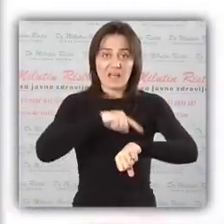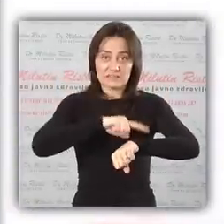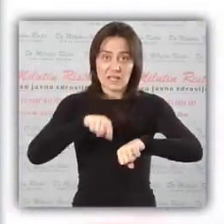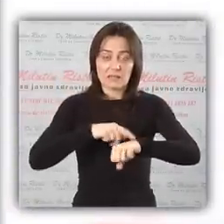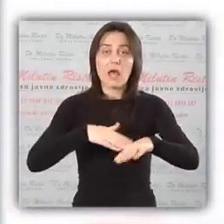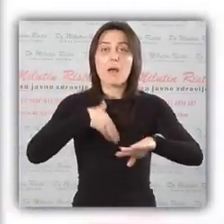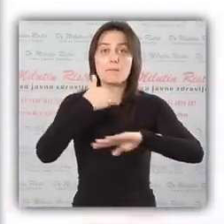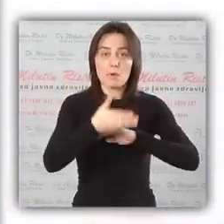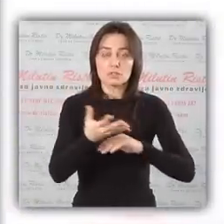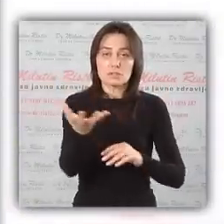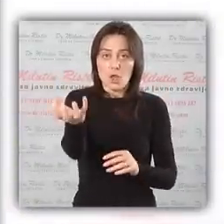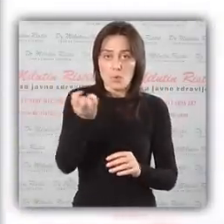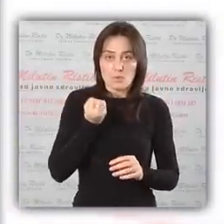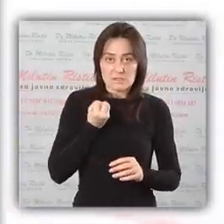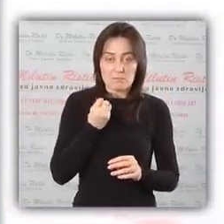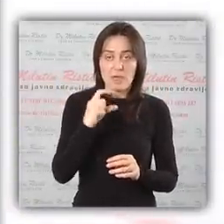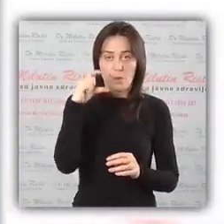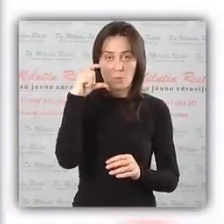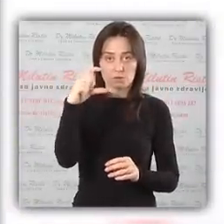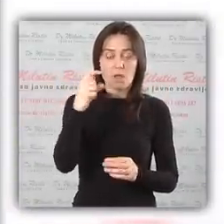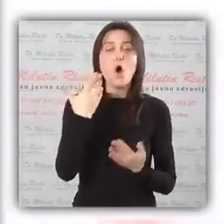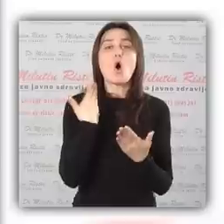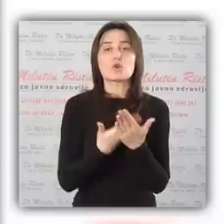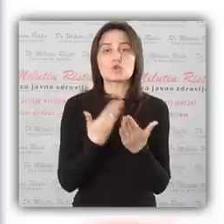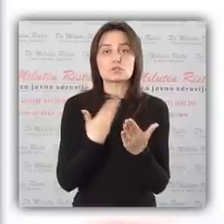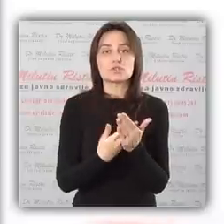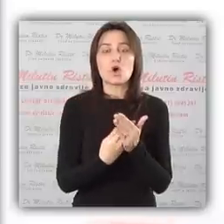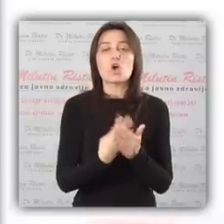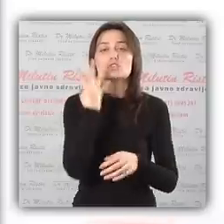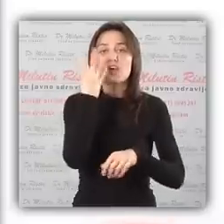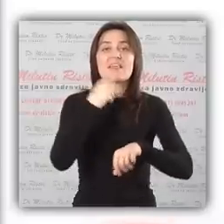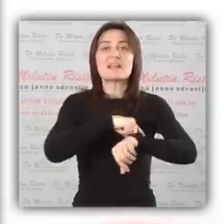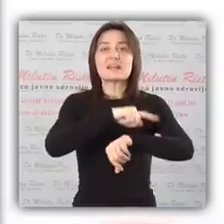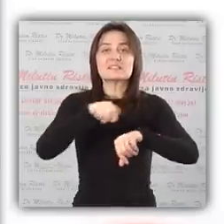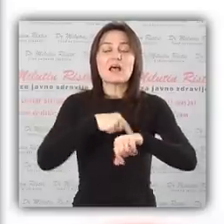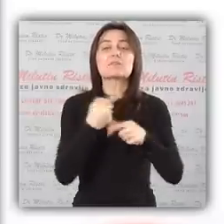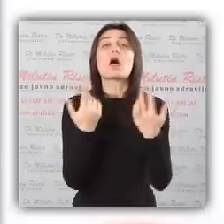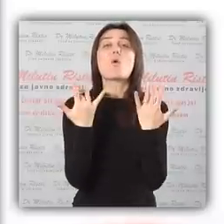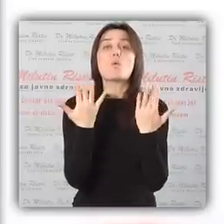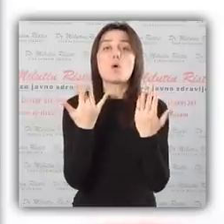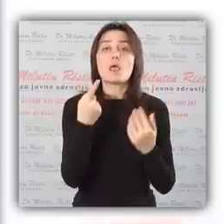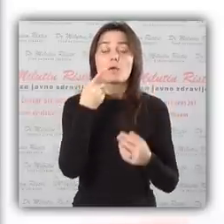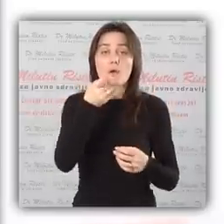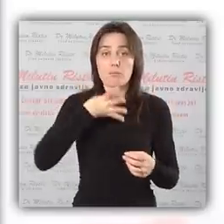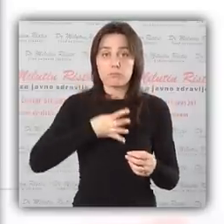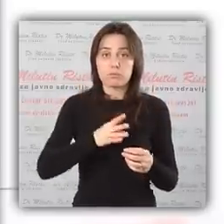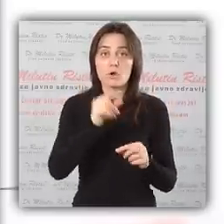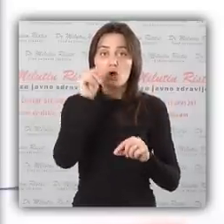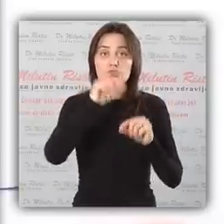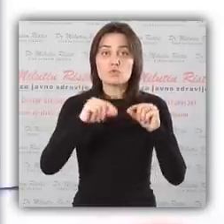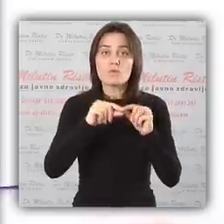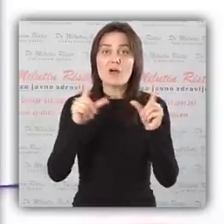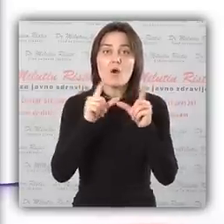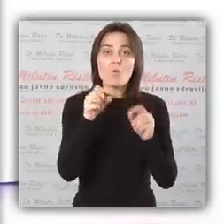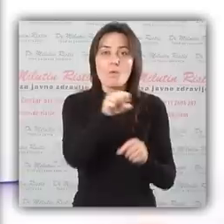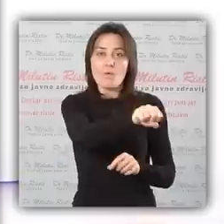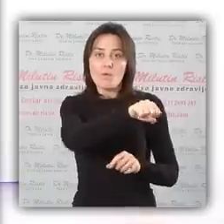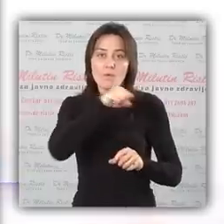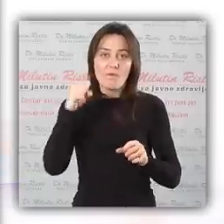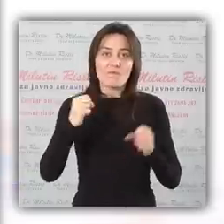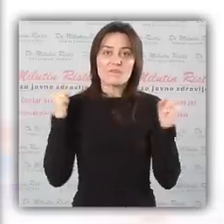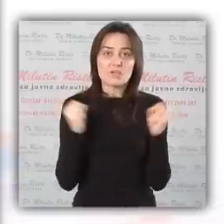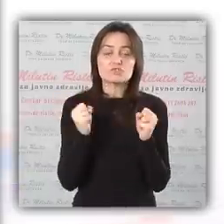obrađen 2 sata nakon uzorkovanja uzorka, odnosno 4 sata ukoliko uzorak se čuva